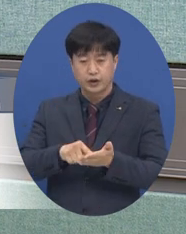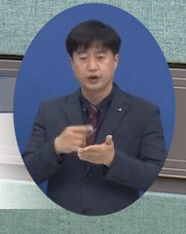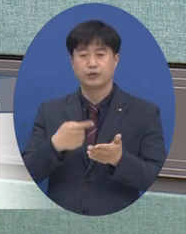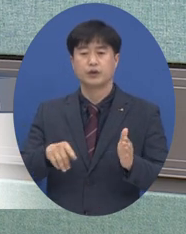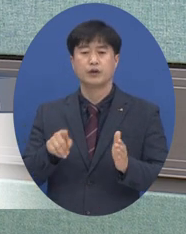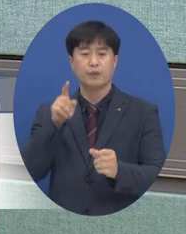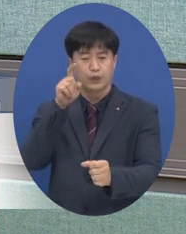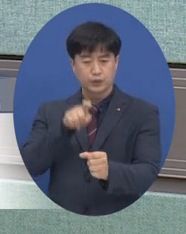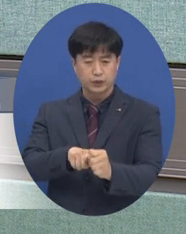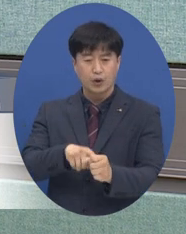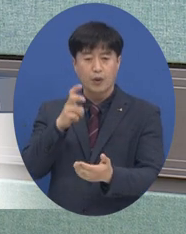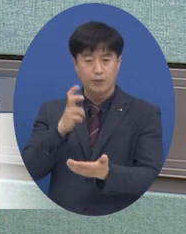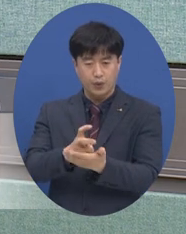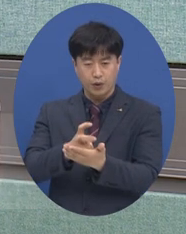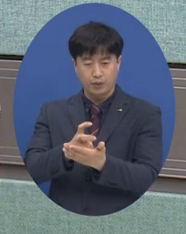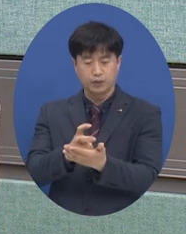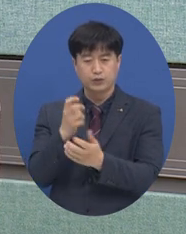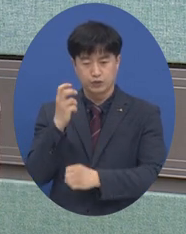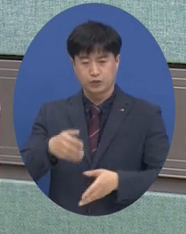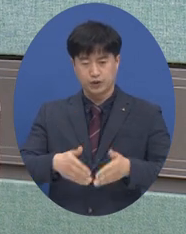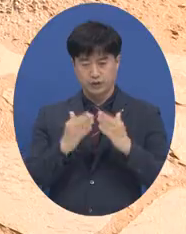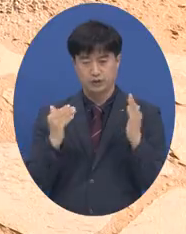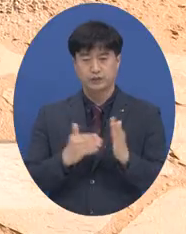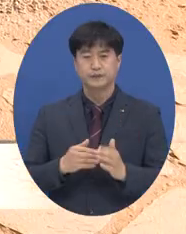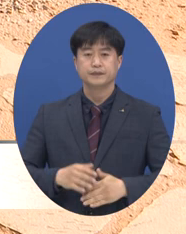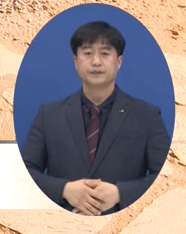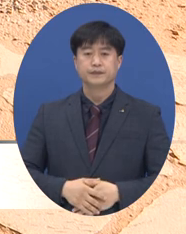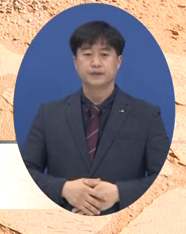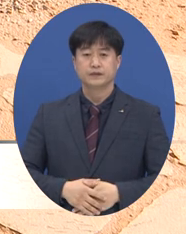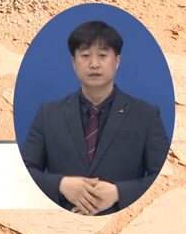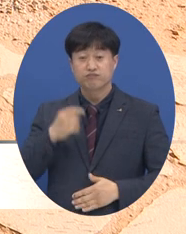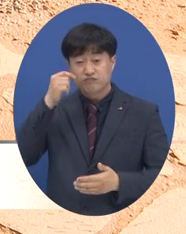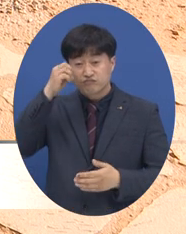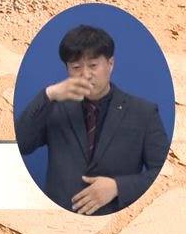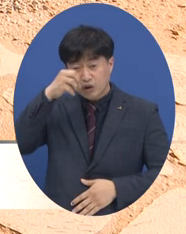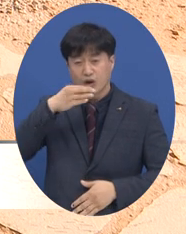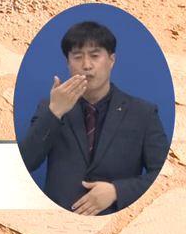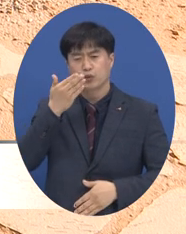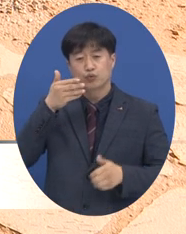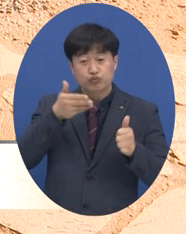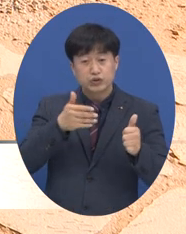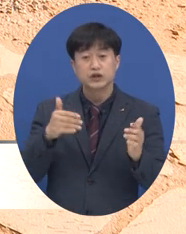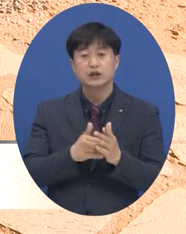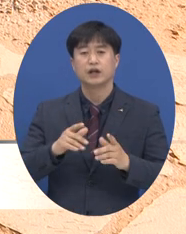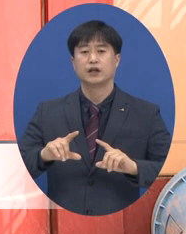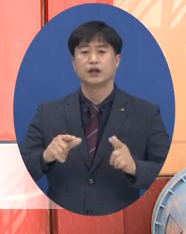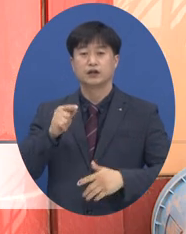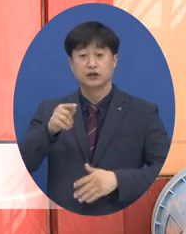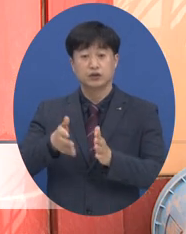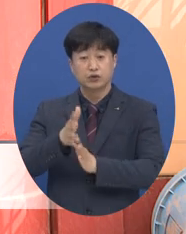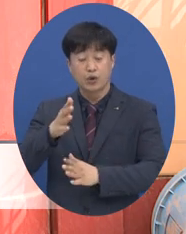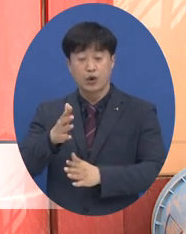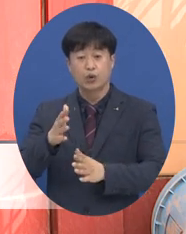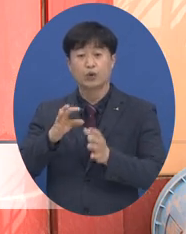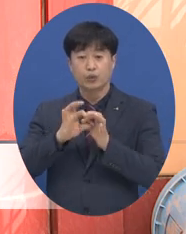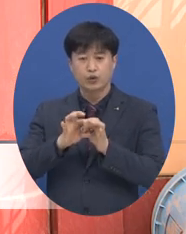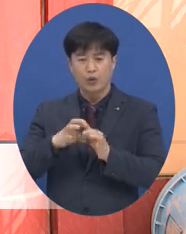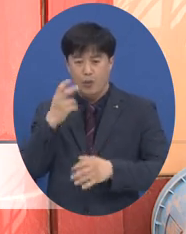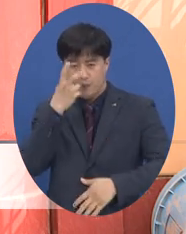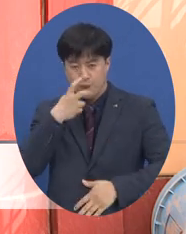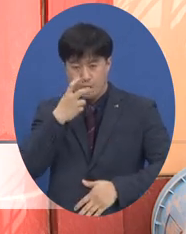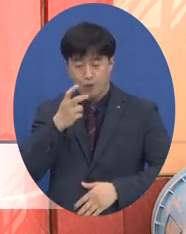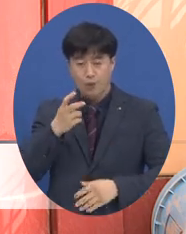위해 절에 근간을 맛 은 하였습니다 단순히 반만 주는 것이 아니라 이 시설을 통해 보호를 하면서